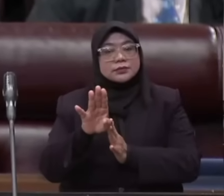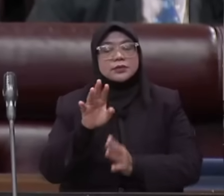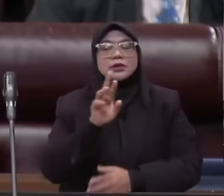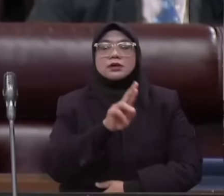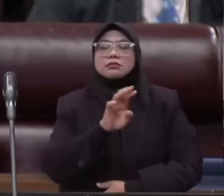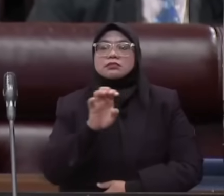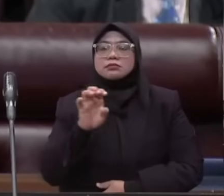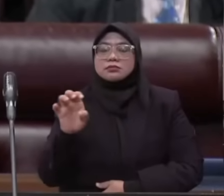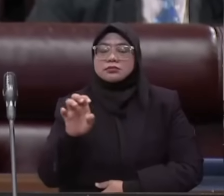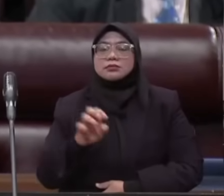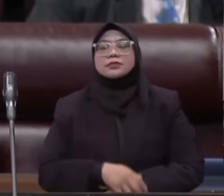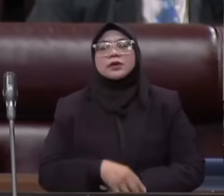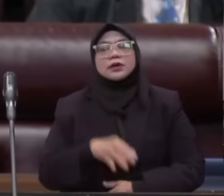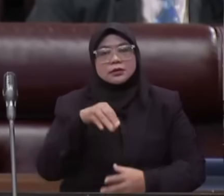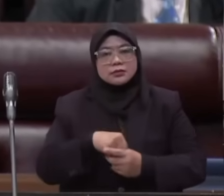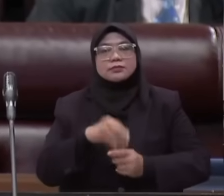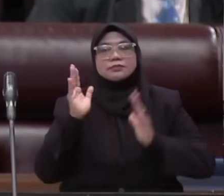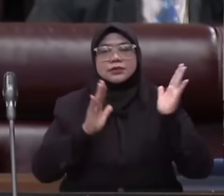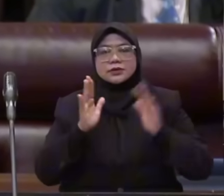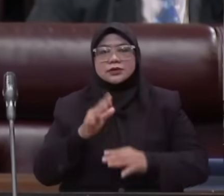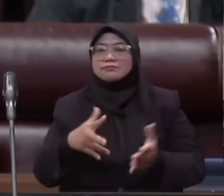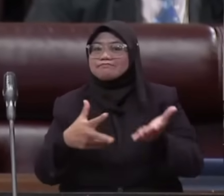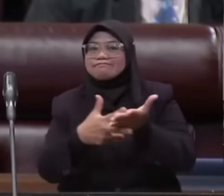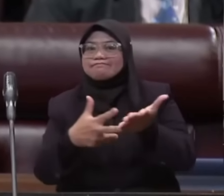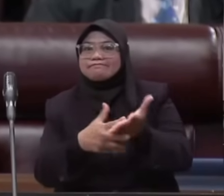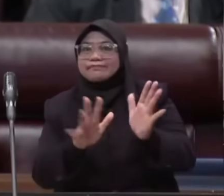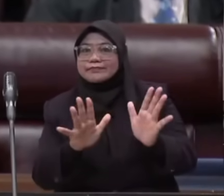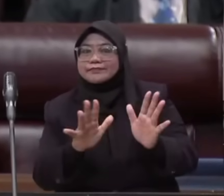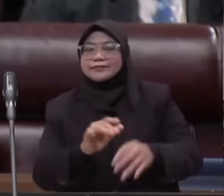atau unsur bumi di negara